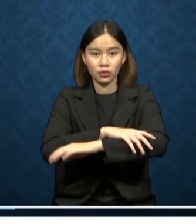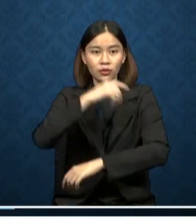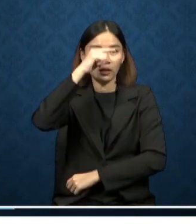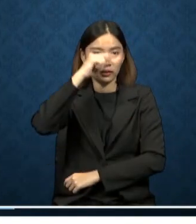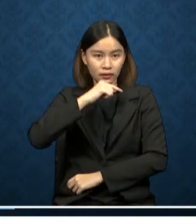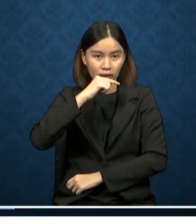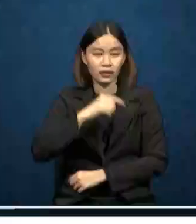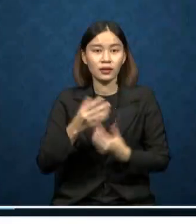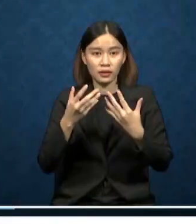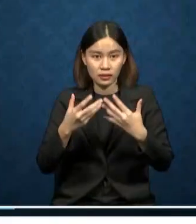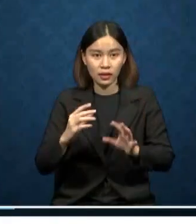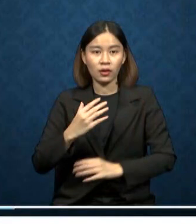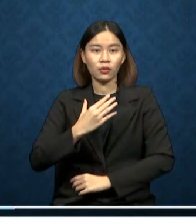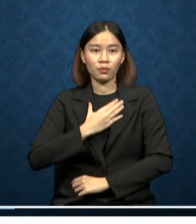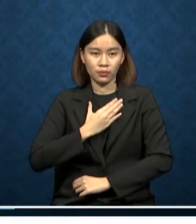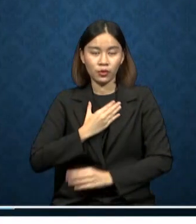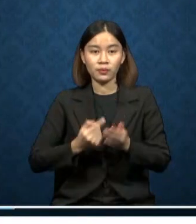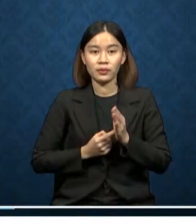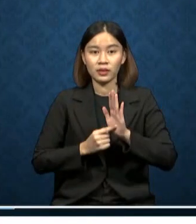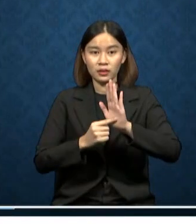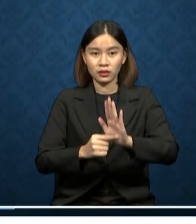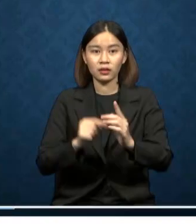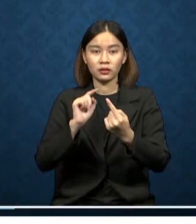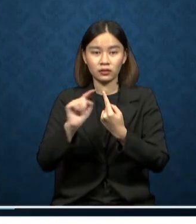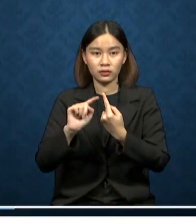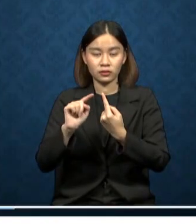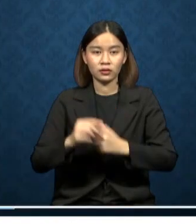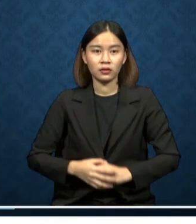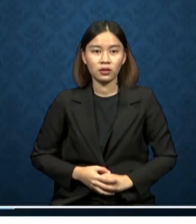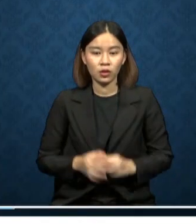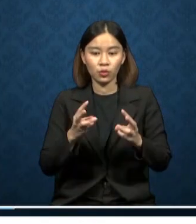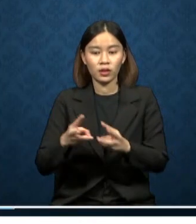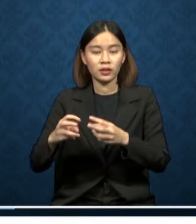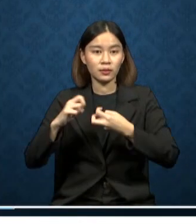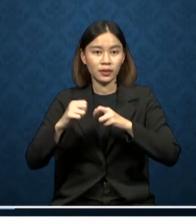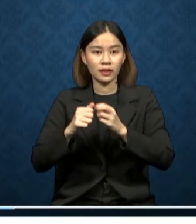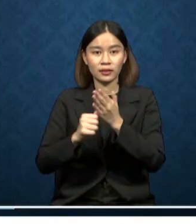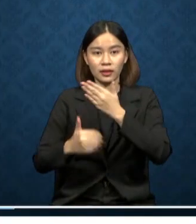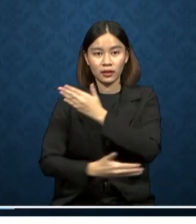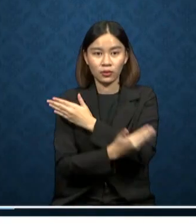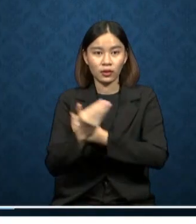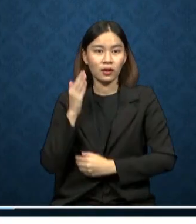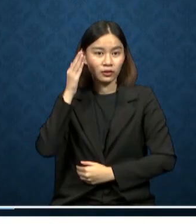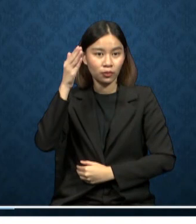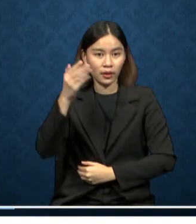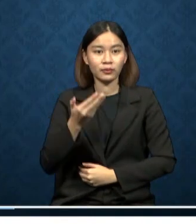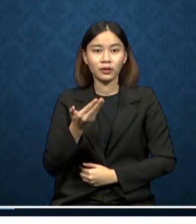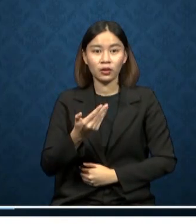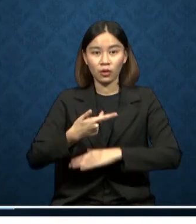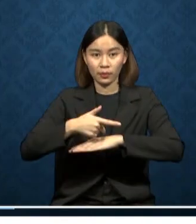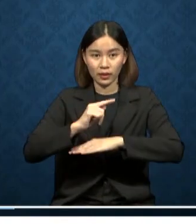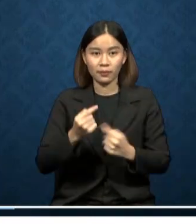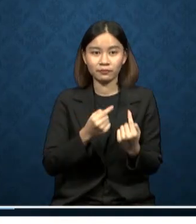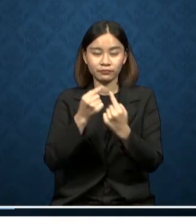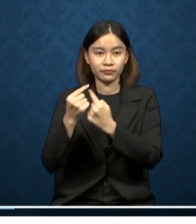แล้วะจากนั้นผมจะเป็นผู้เสนอในส่วนของแนวทางแก้ไขในโอกาสต่อไปขออนุญาตท่านประธานให้ท่าน